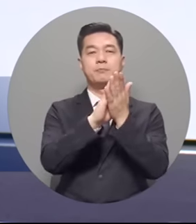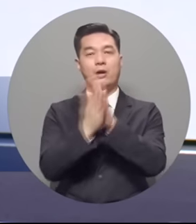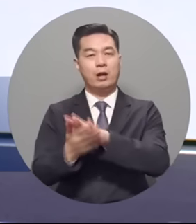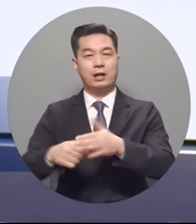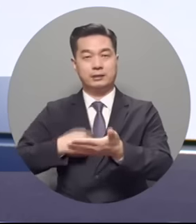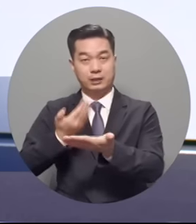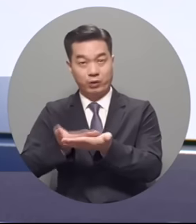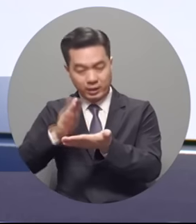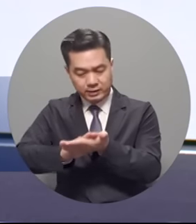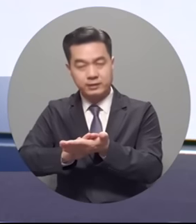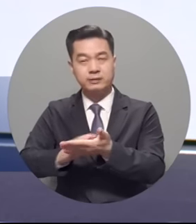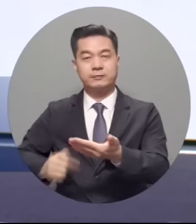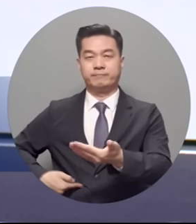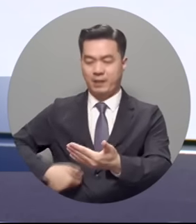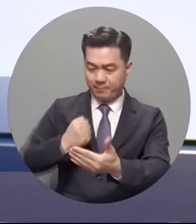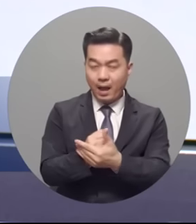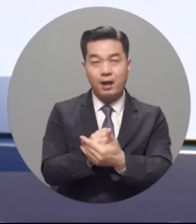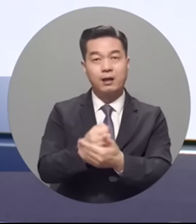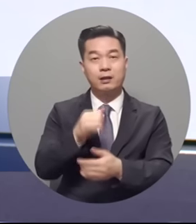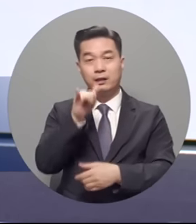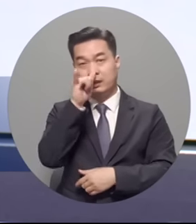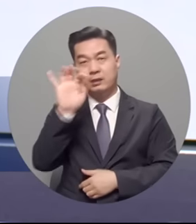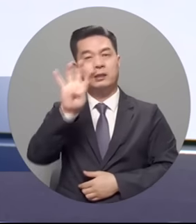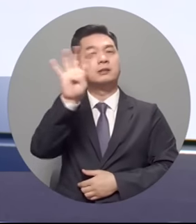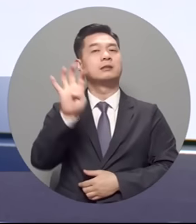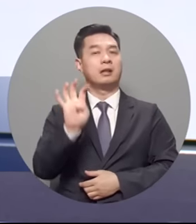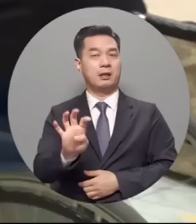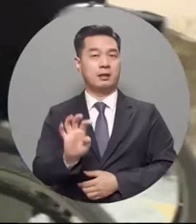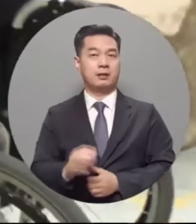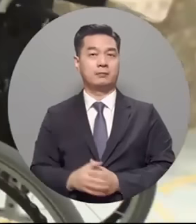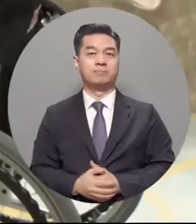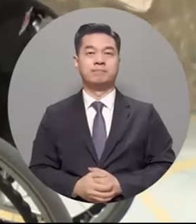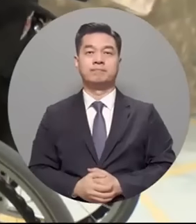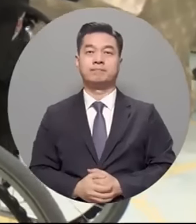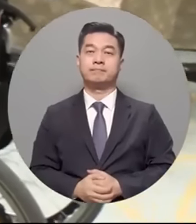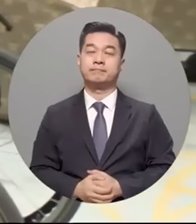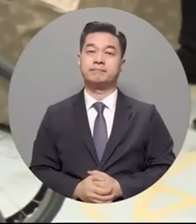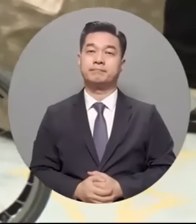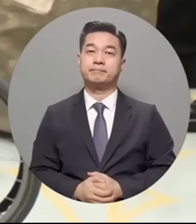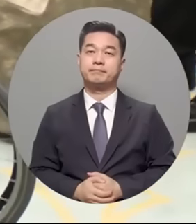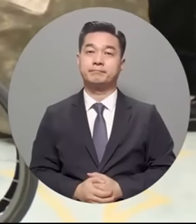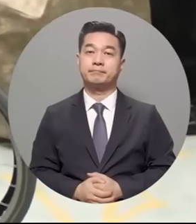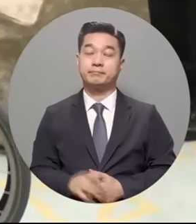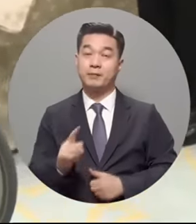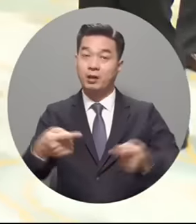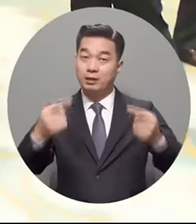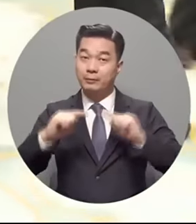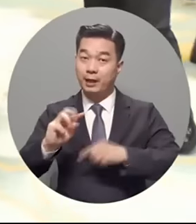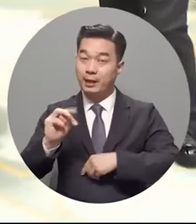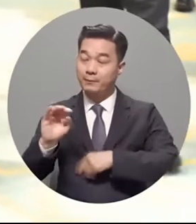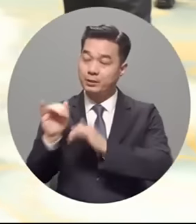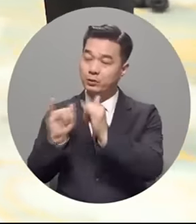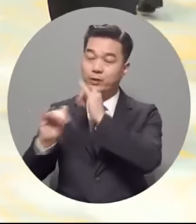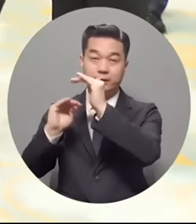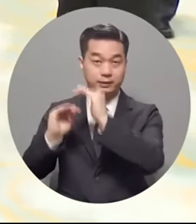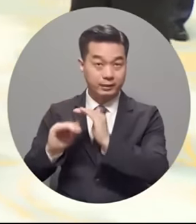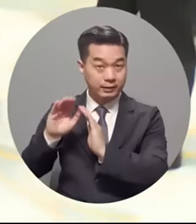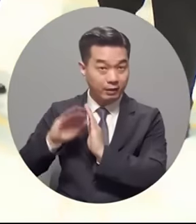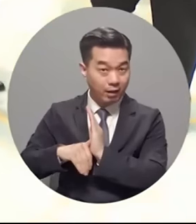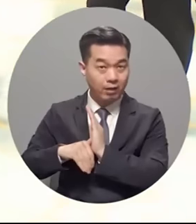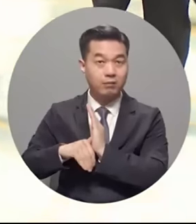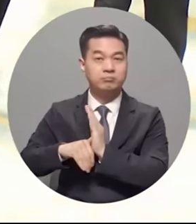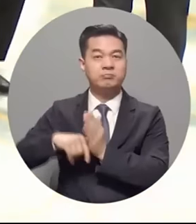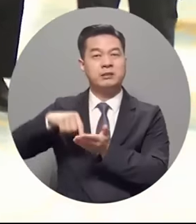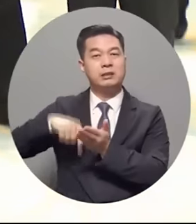할 각오까지 갖고 있는가? 한 참석자는 MBC와의 통화에서 깊은 이야기를